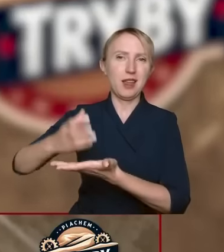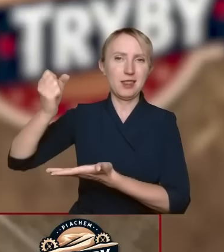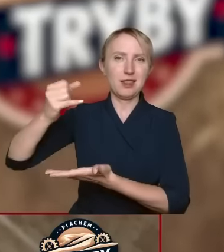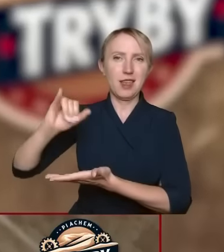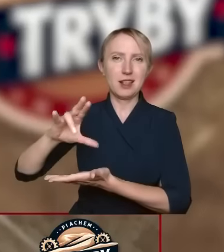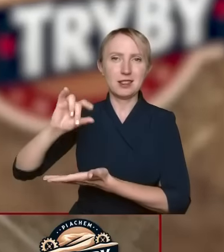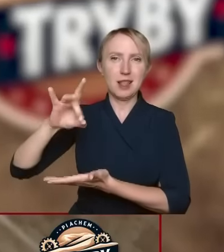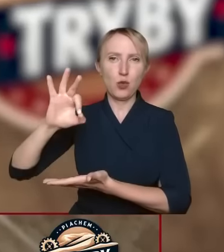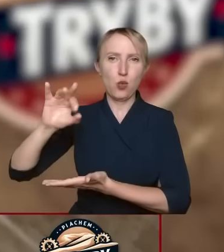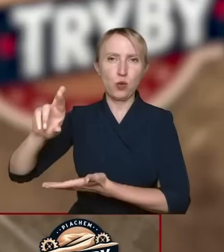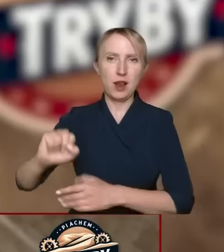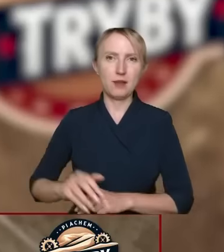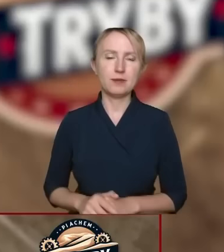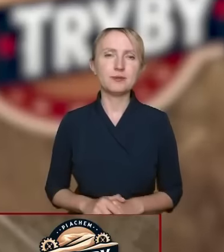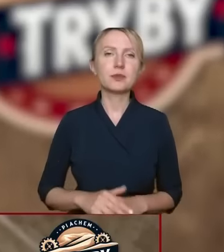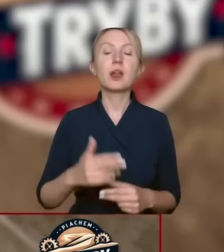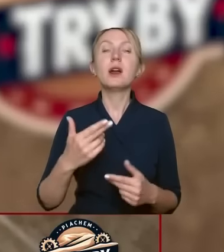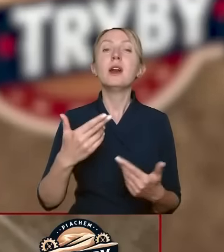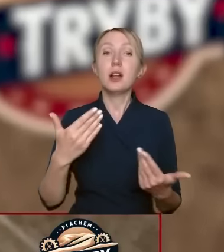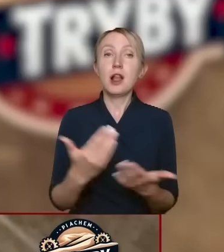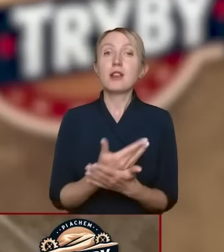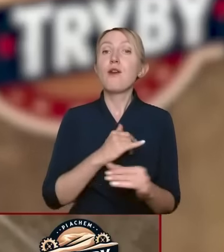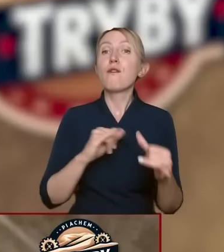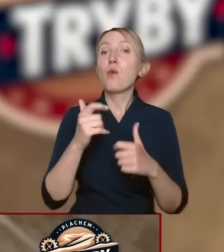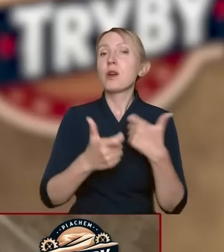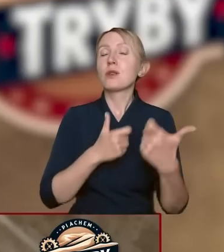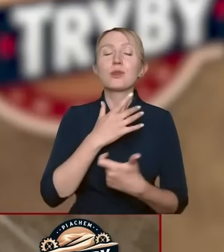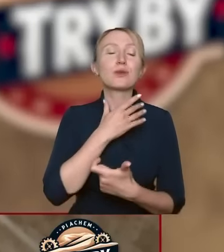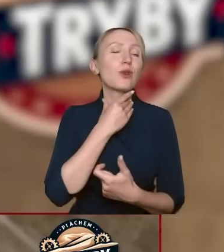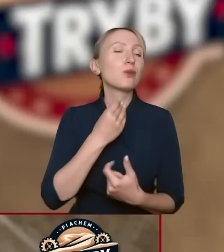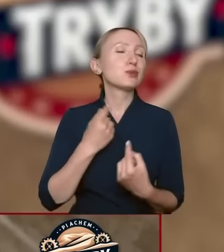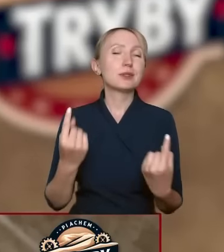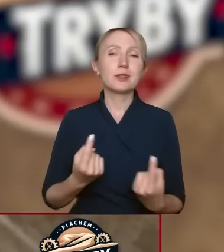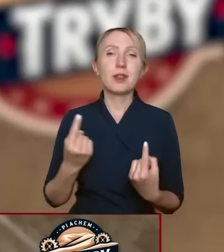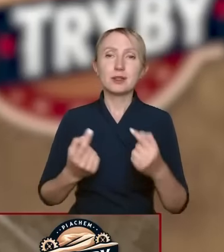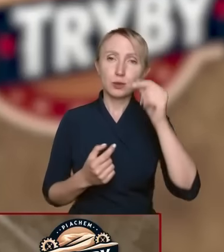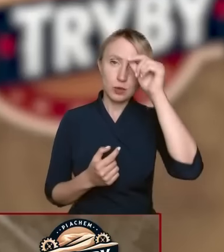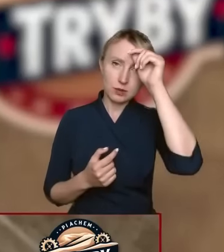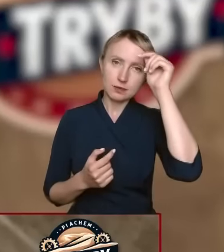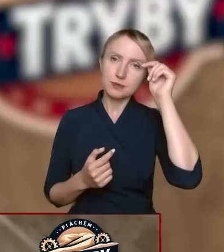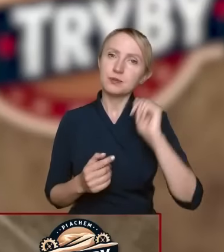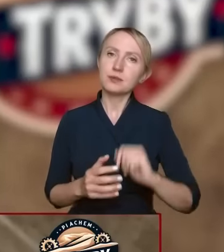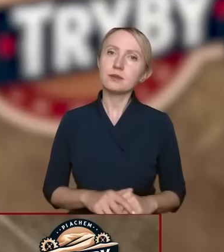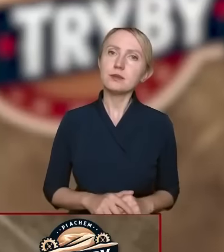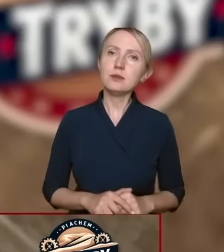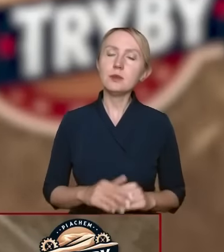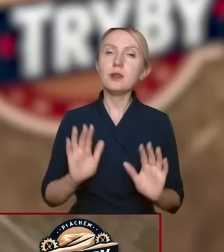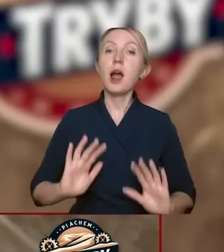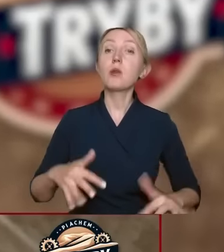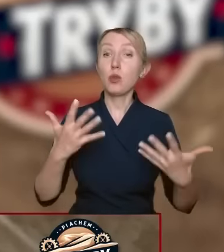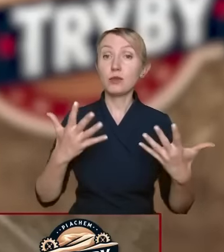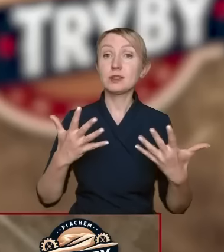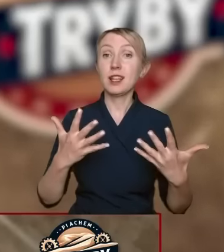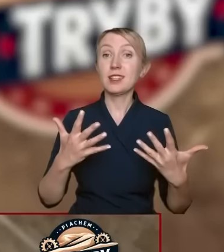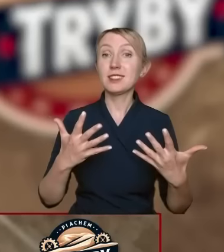wyprawia ta neowładza w Polsce. To coś obrzydliwego. Ale powstanie,